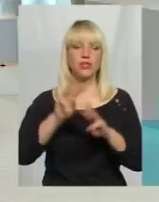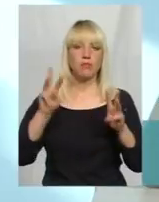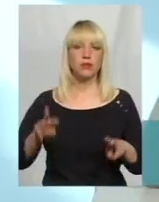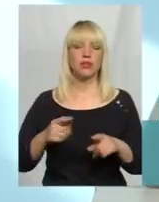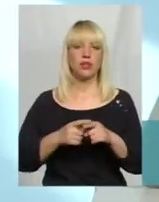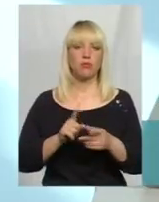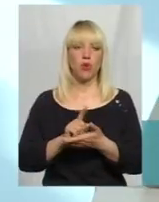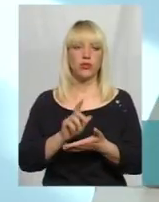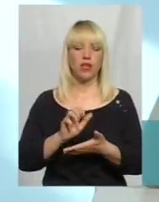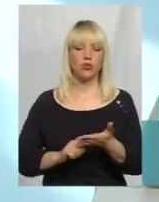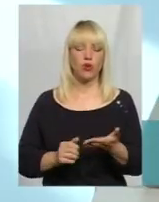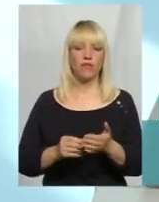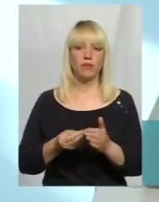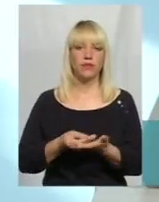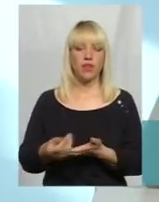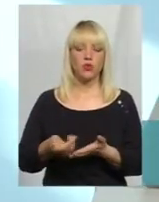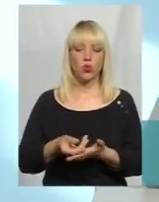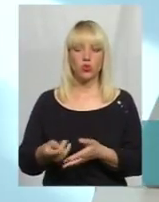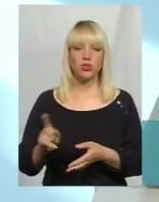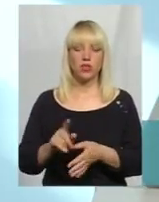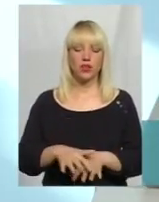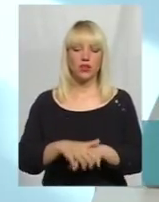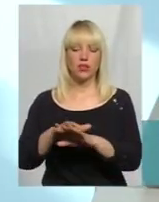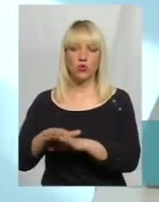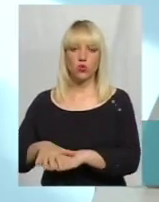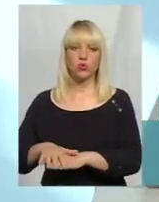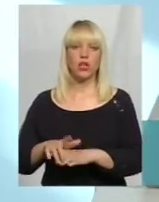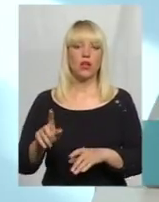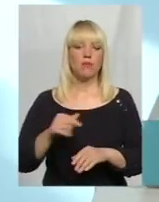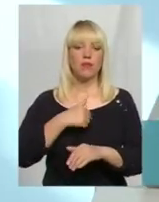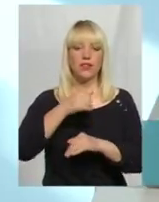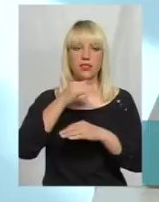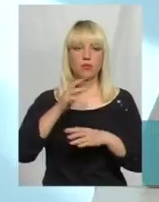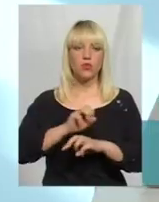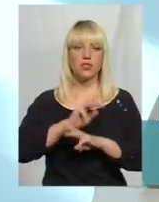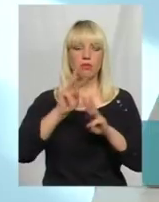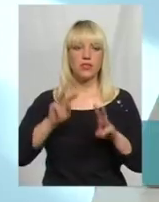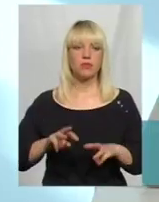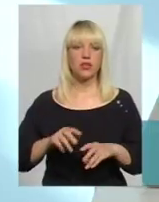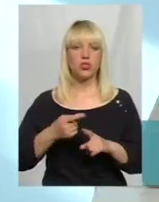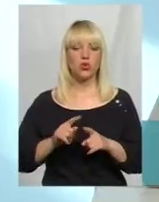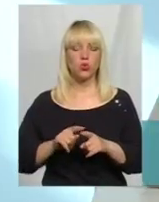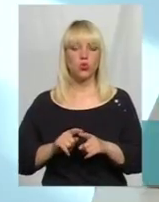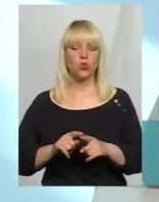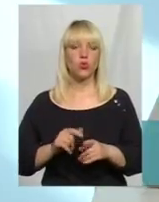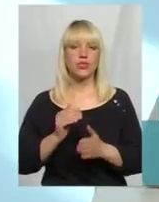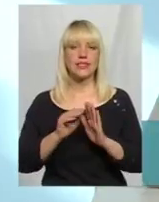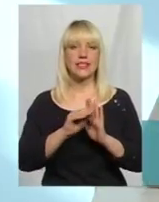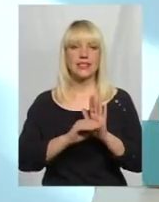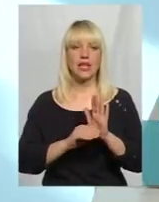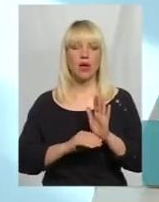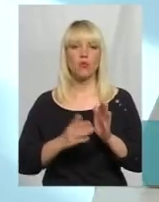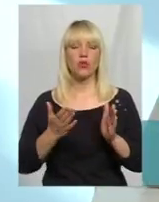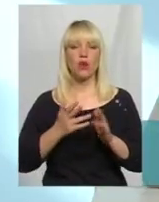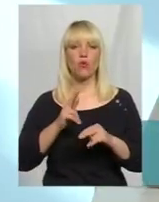тими податковими надходженнями, котрі будуть надходити, ми не зможемо забезпечити усю ту розгалужену систему, котру вибудовували